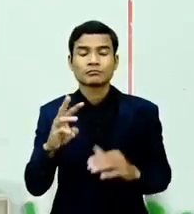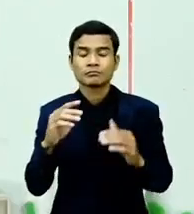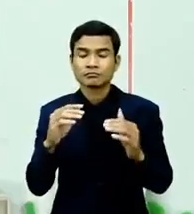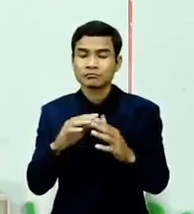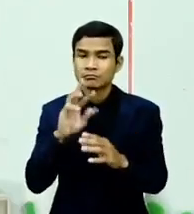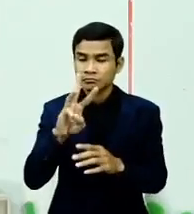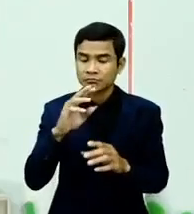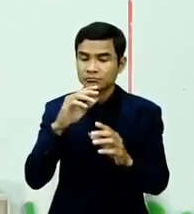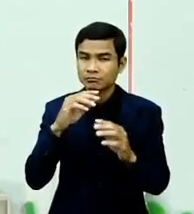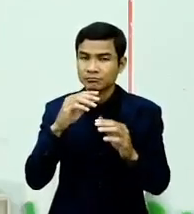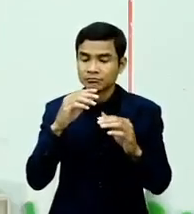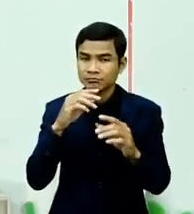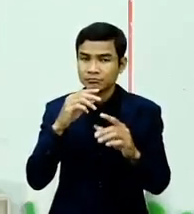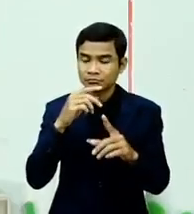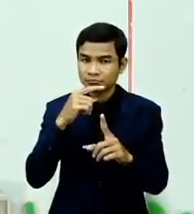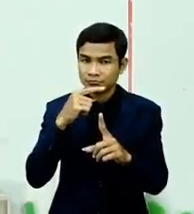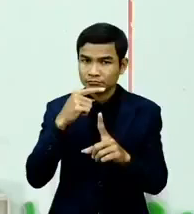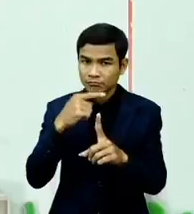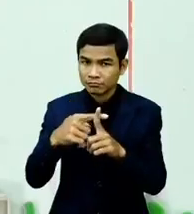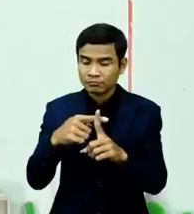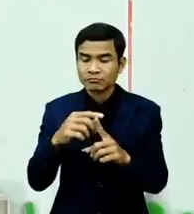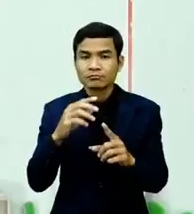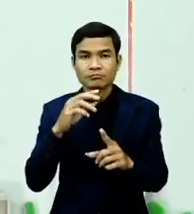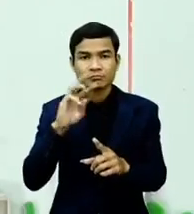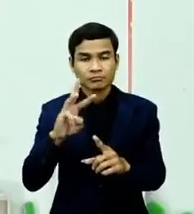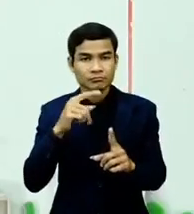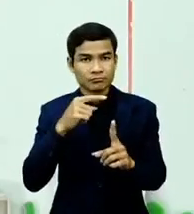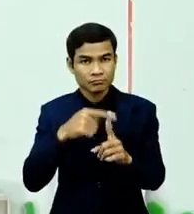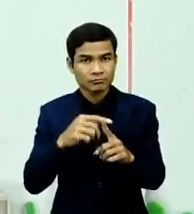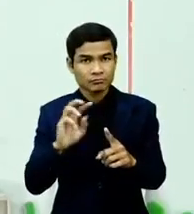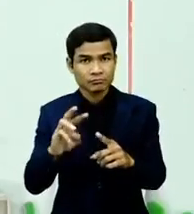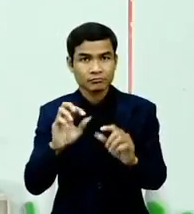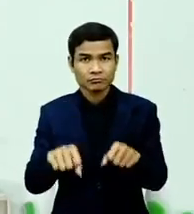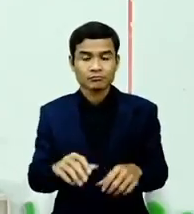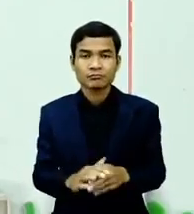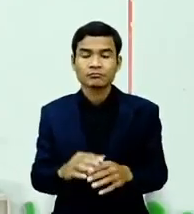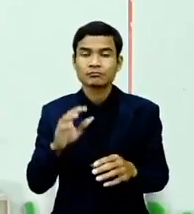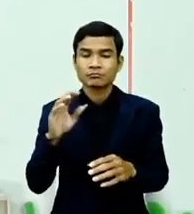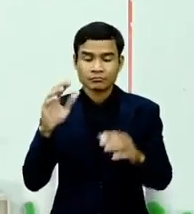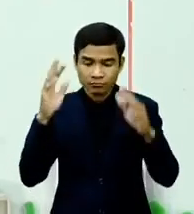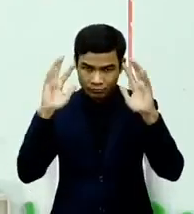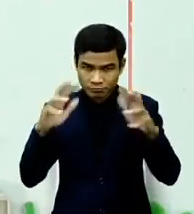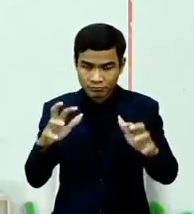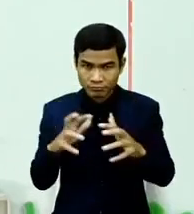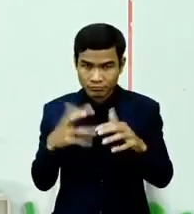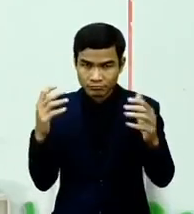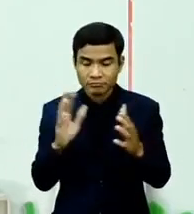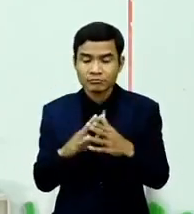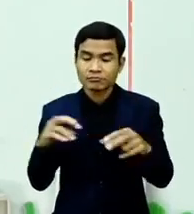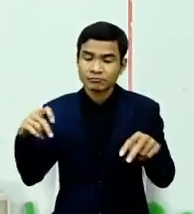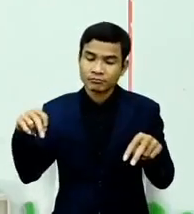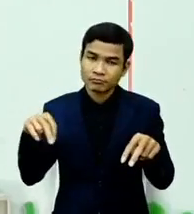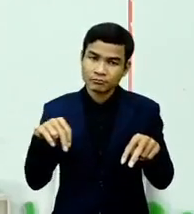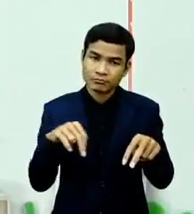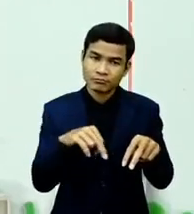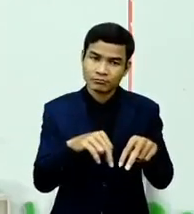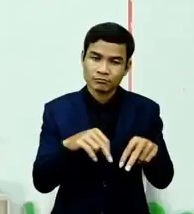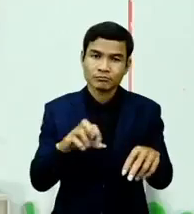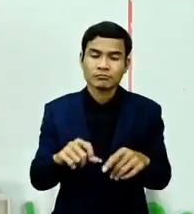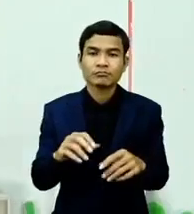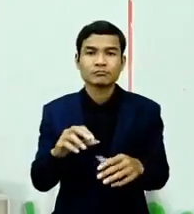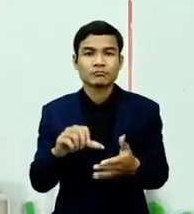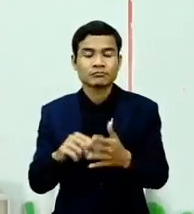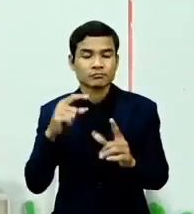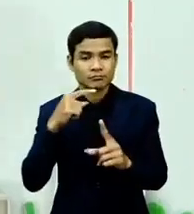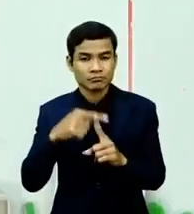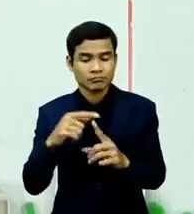ងម៉េចកូនចាអញ្ចឹងអ្នកគ្រូប្រាប់កូនថា3នេះគឺតាងឲ្យចំនួនចាសត្វតោដែរដើរចូលណាដើរចូលមានន័យថា